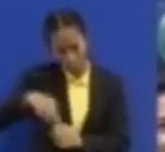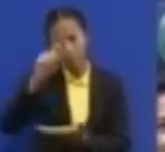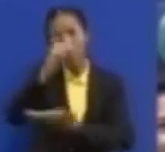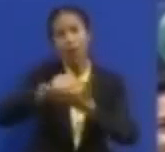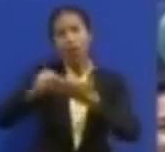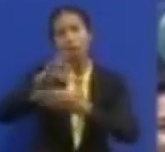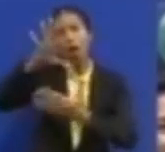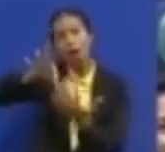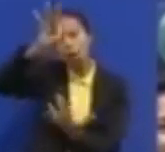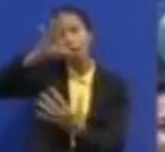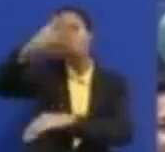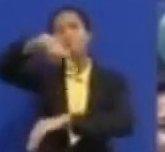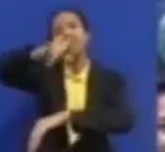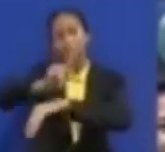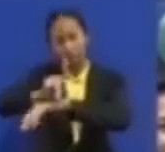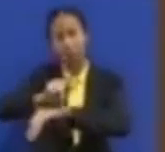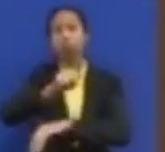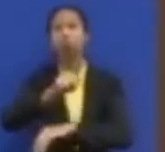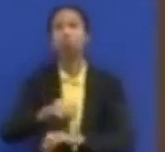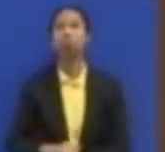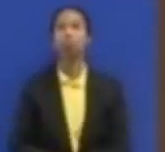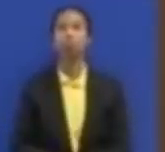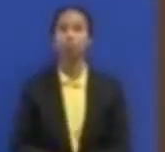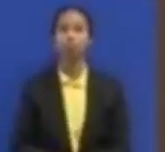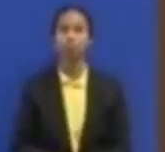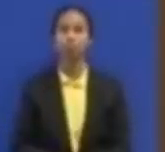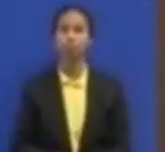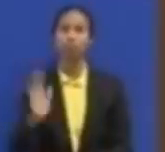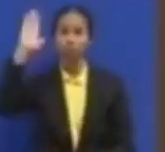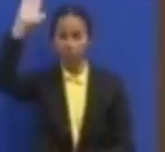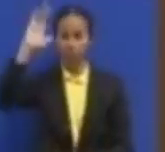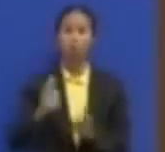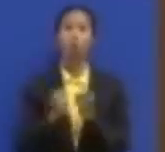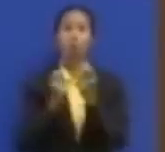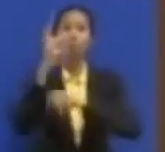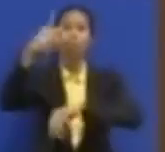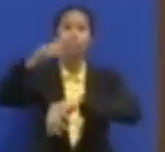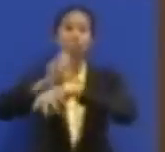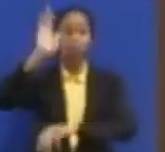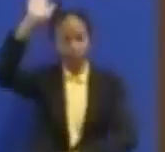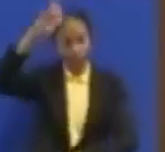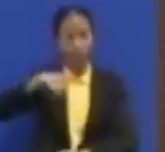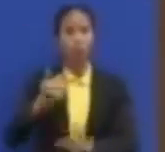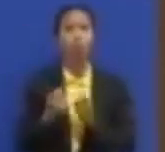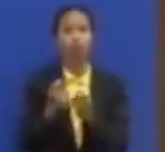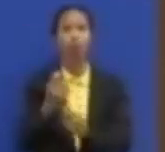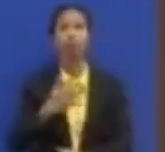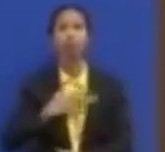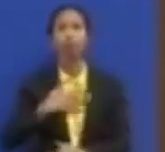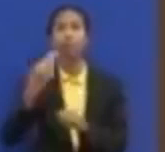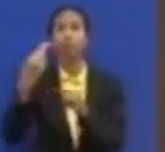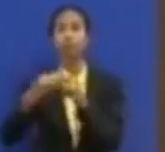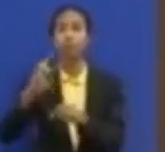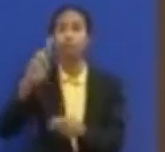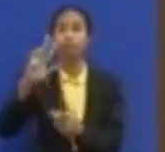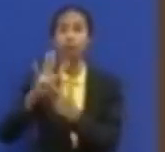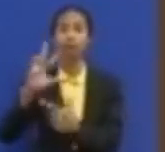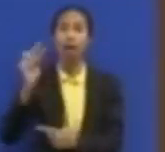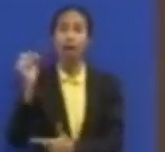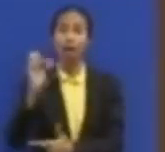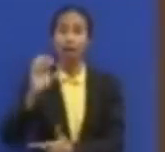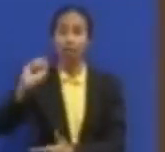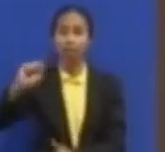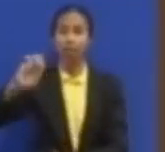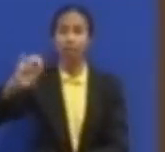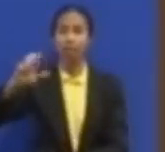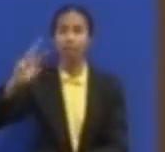ขอบคุณครับ ขออนุญาตครับท่านประธานครับขออนุญาตนะครับผมรังสิมันโรมนะครับ